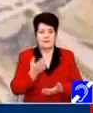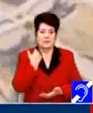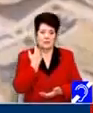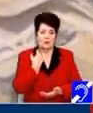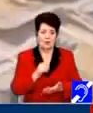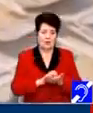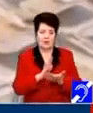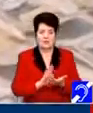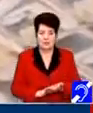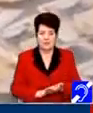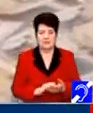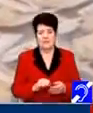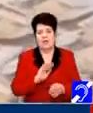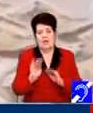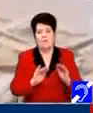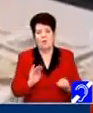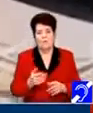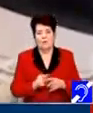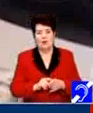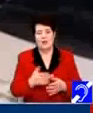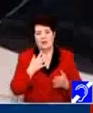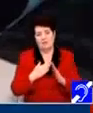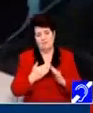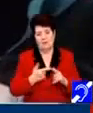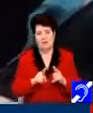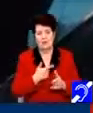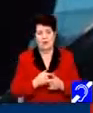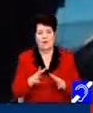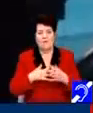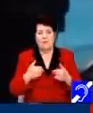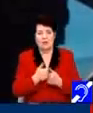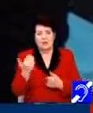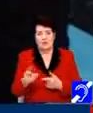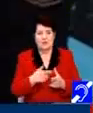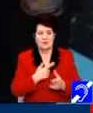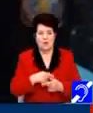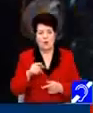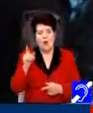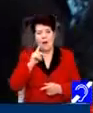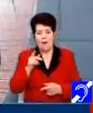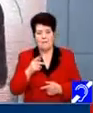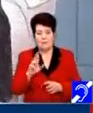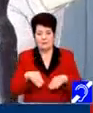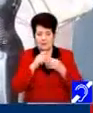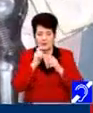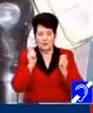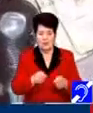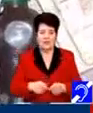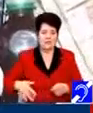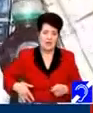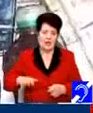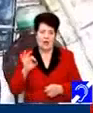prin înregistrarea unor imobile deținute de familia sa, pe numele unor persoane sau chiar să-și doneze unele organe. În caz